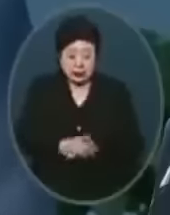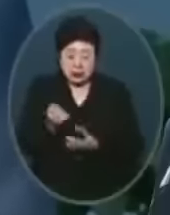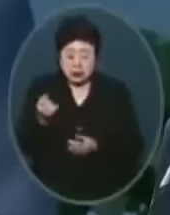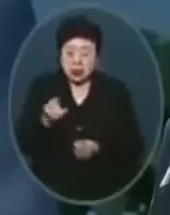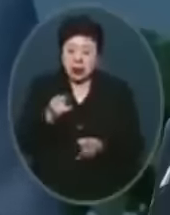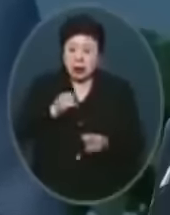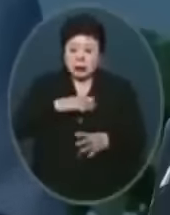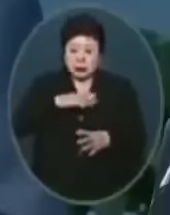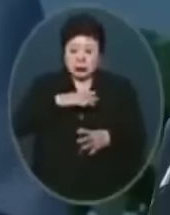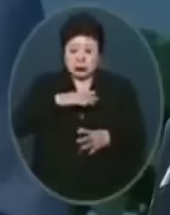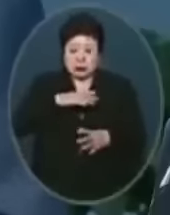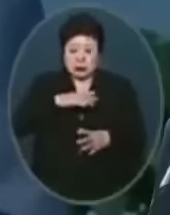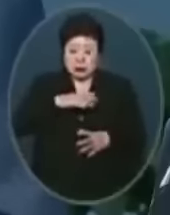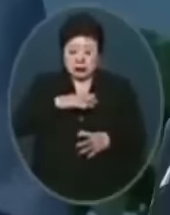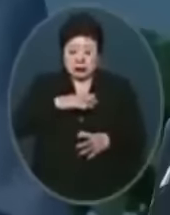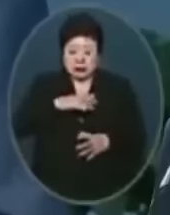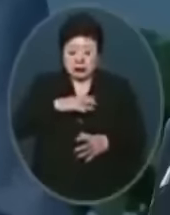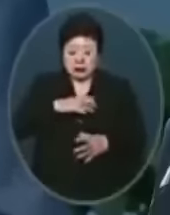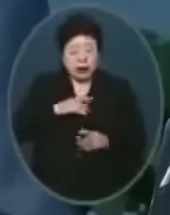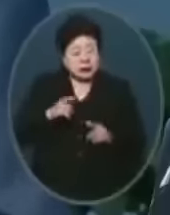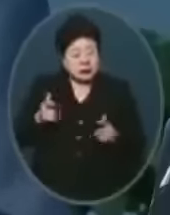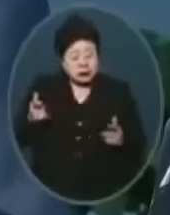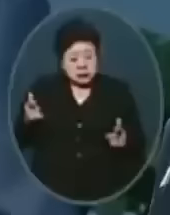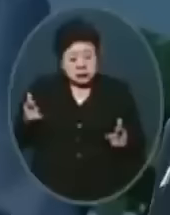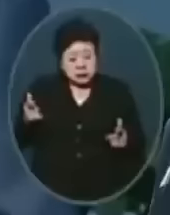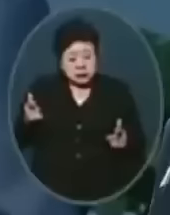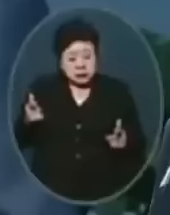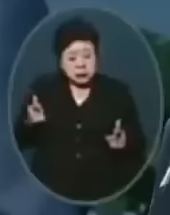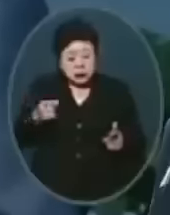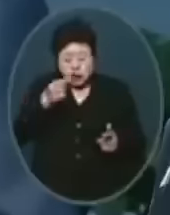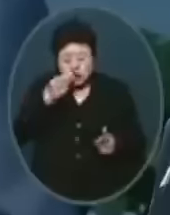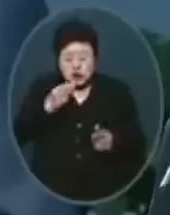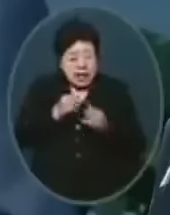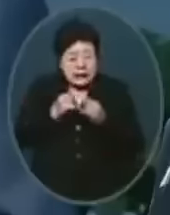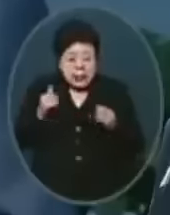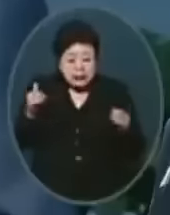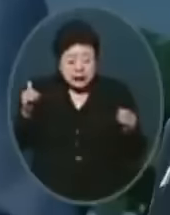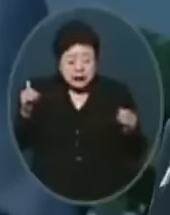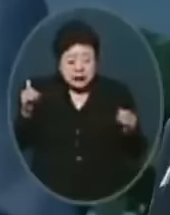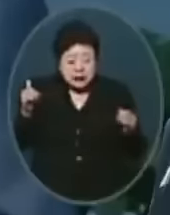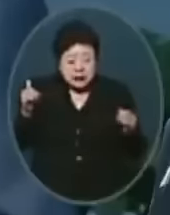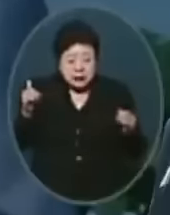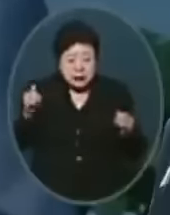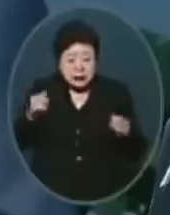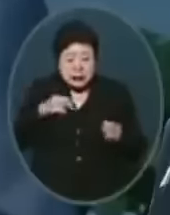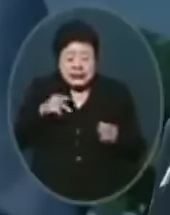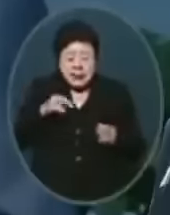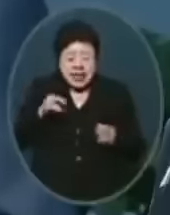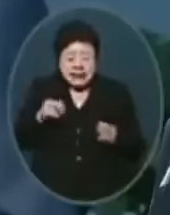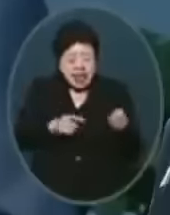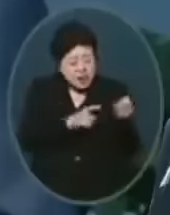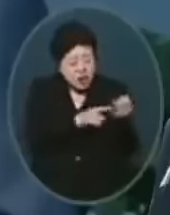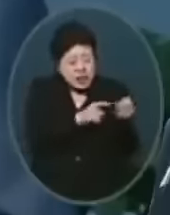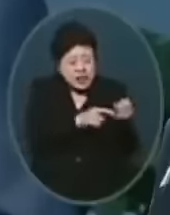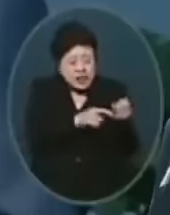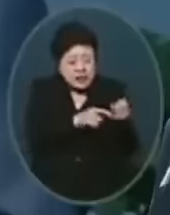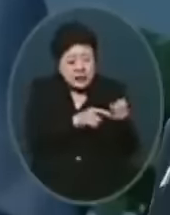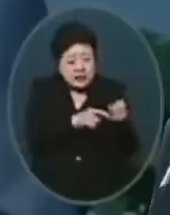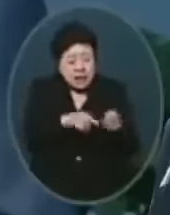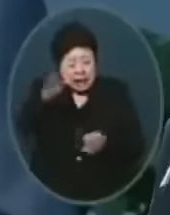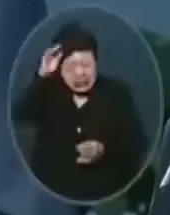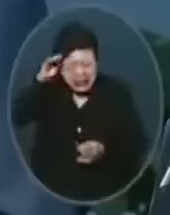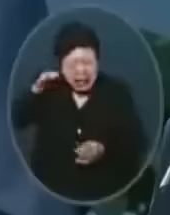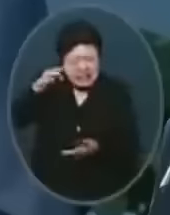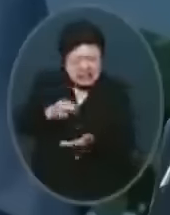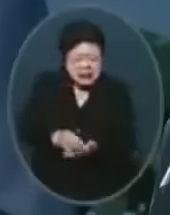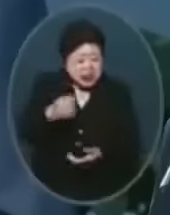여자가 깜짝 놀랍니다. 아니 유대인들은 사마리아에 있는 개